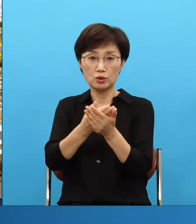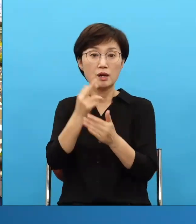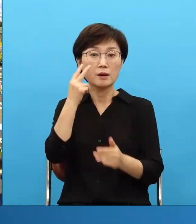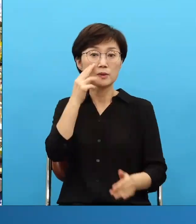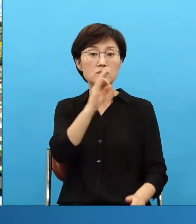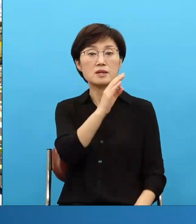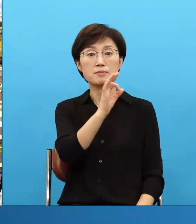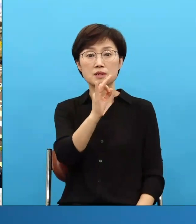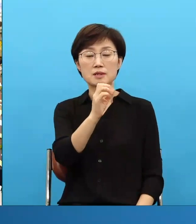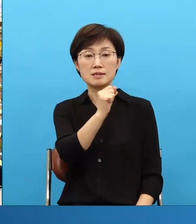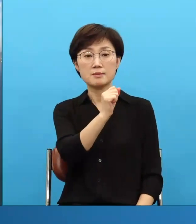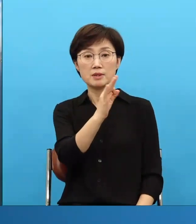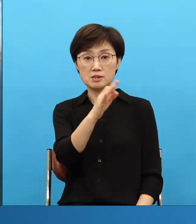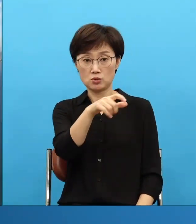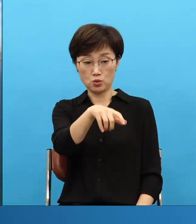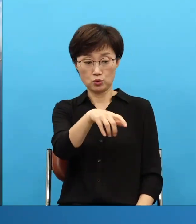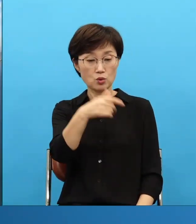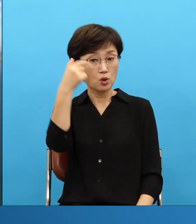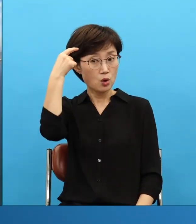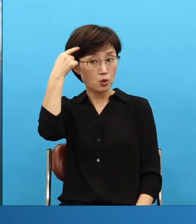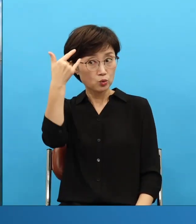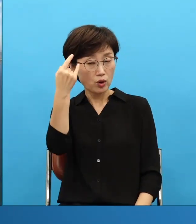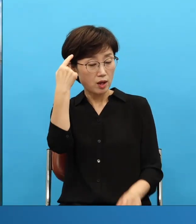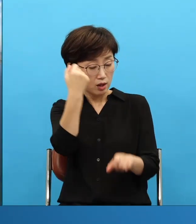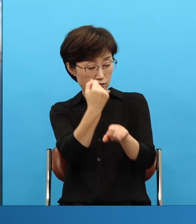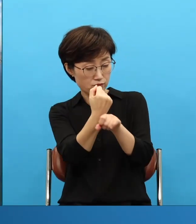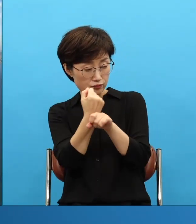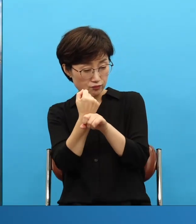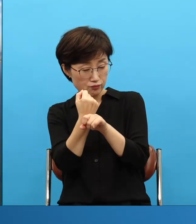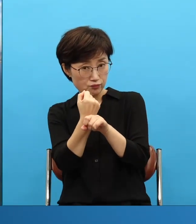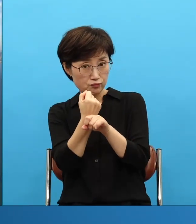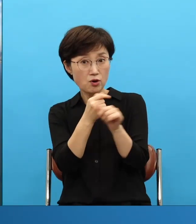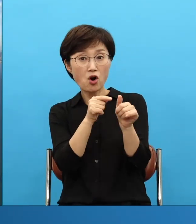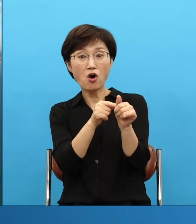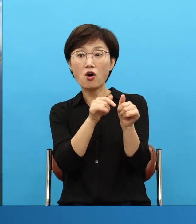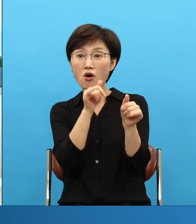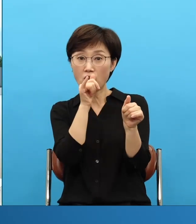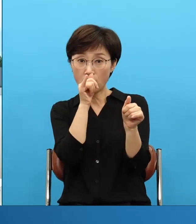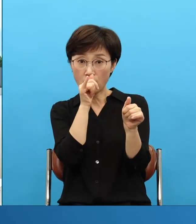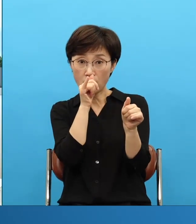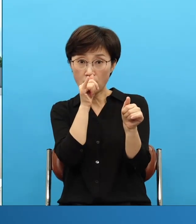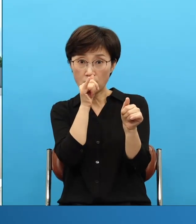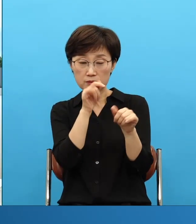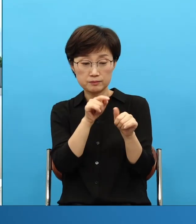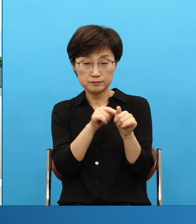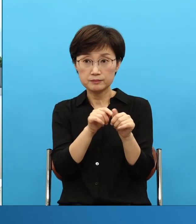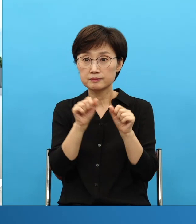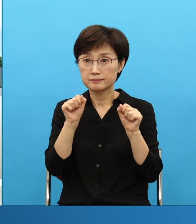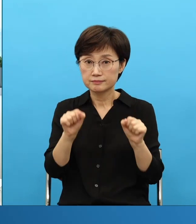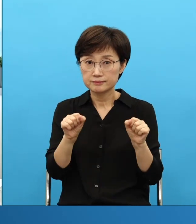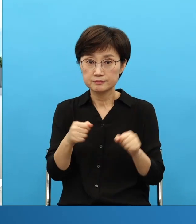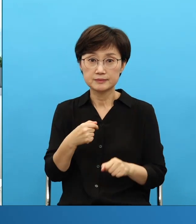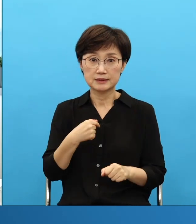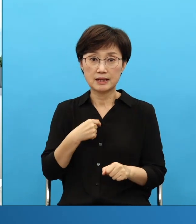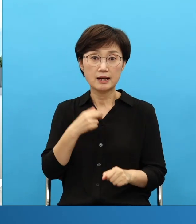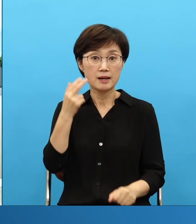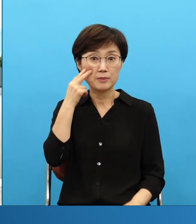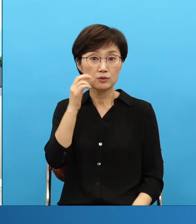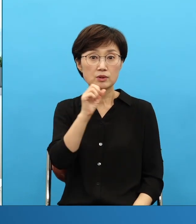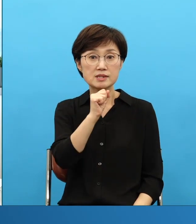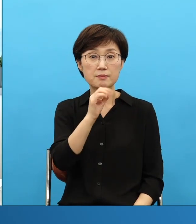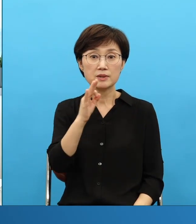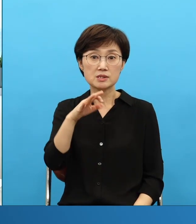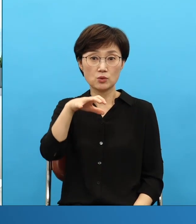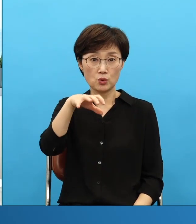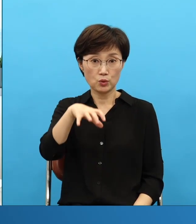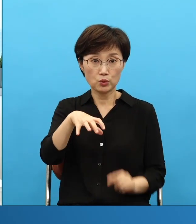현장에서 뇌를 연구하고 복음운동을 지속하는 랩넌트 망대가 있다고 하는데요. 안녕하세요. 저는 미국